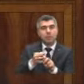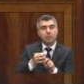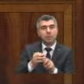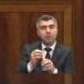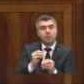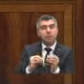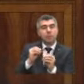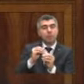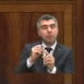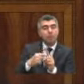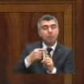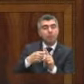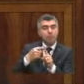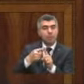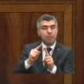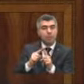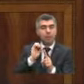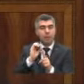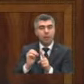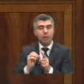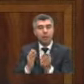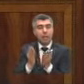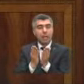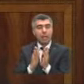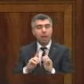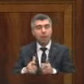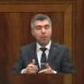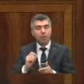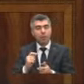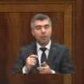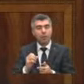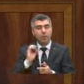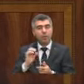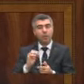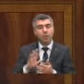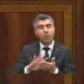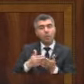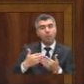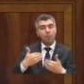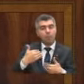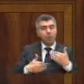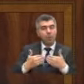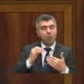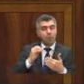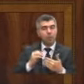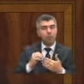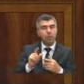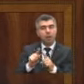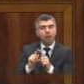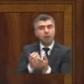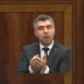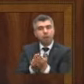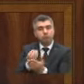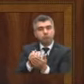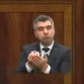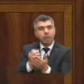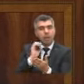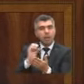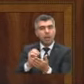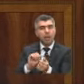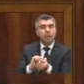تتعلق بالتربية الدامجة وبتقييم آليات توجيه التلاميذ وبعلاقة قطاع